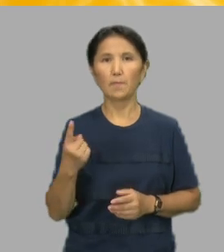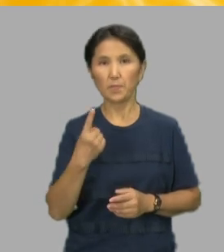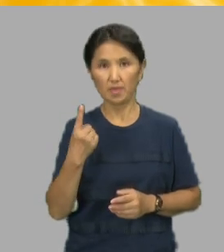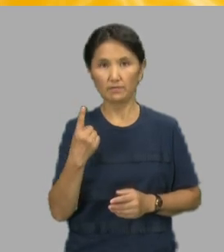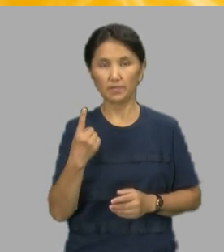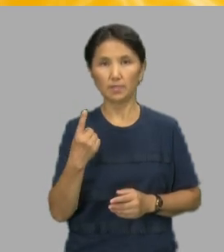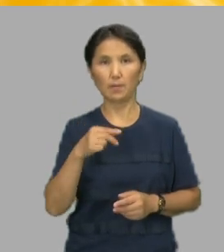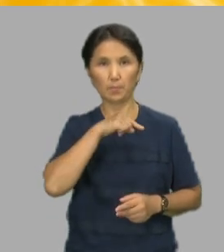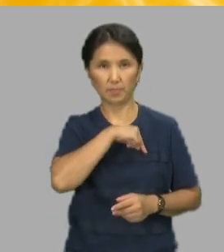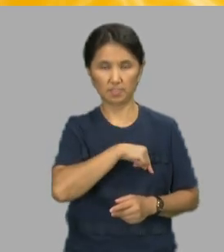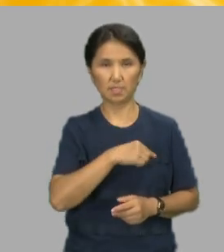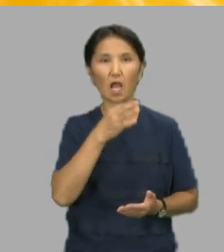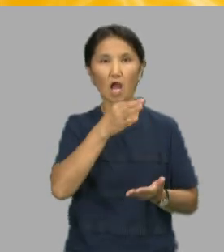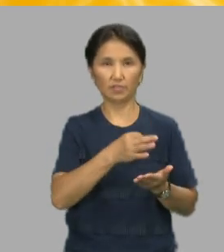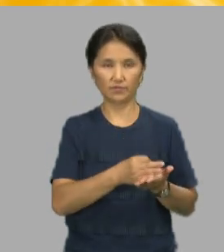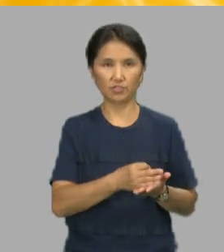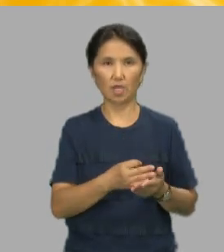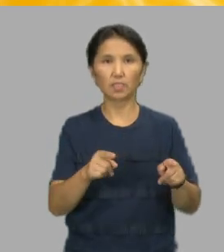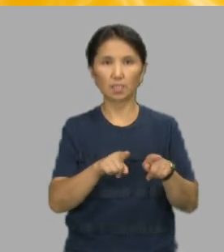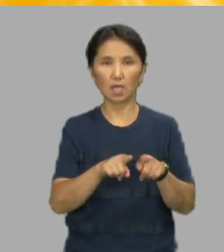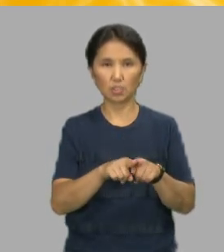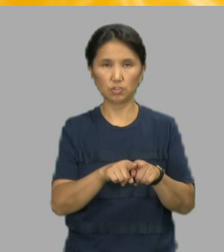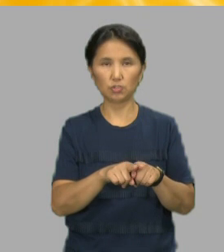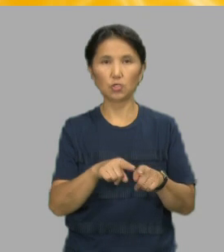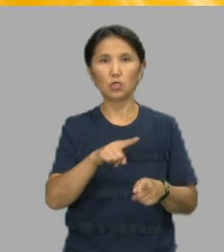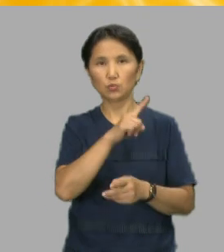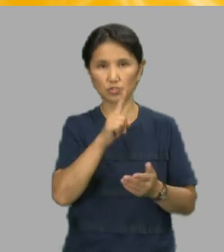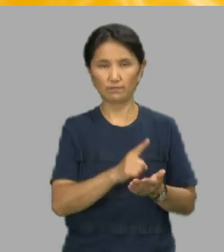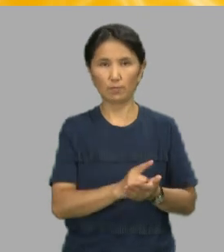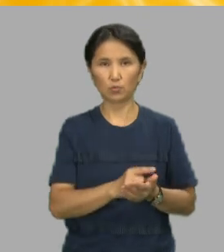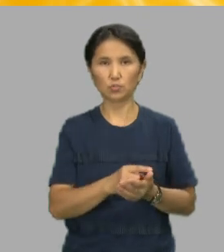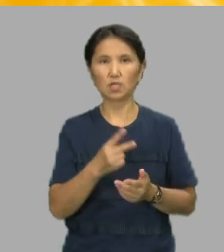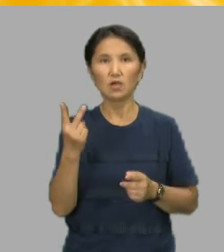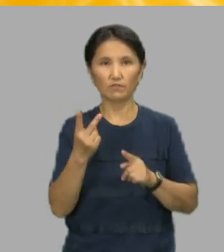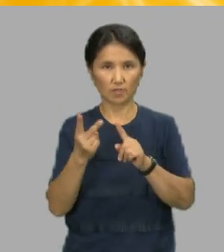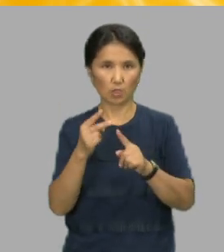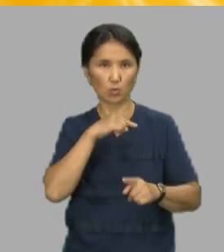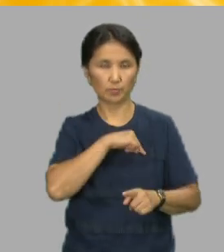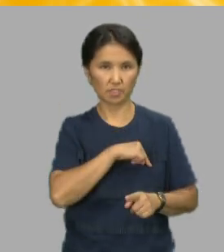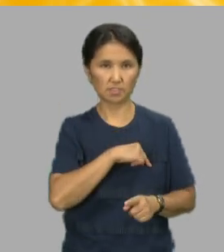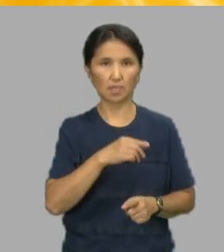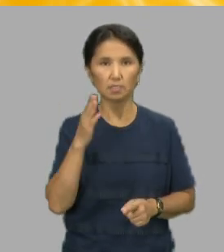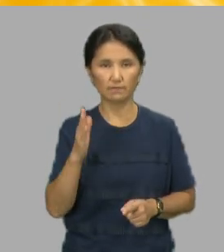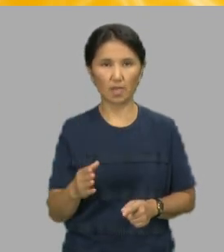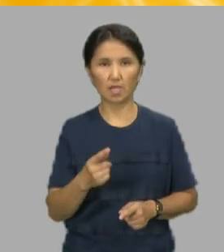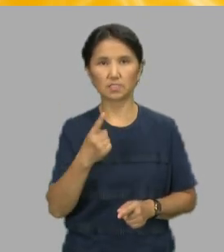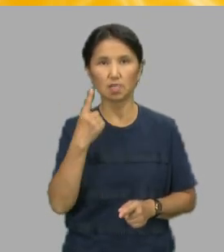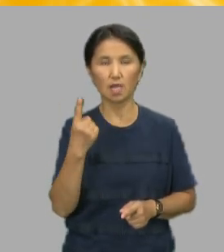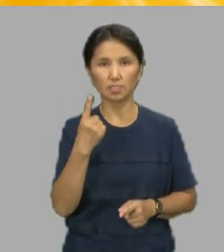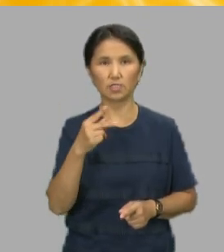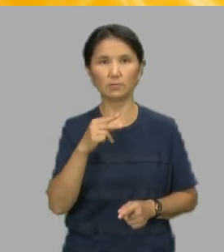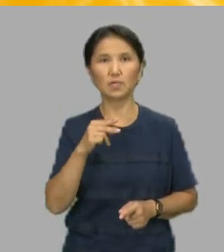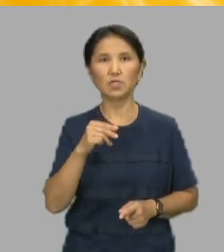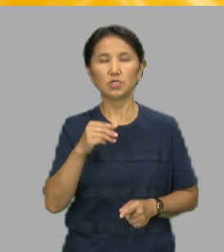Первый признак отвечает на один и тот же вопрос. Второй. Является